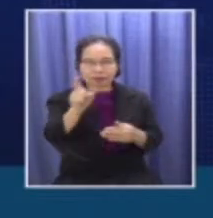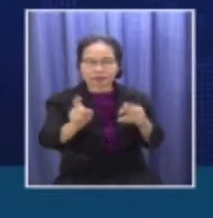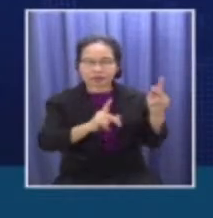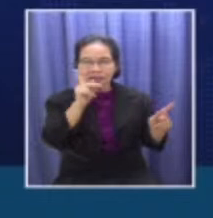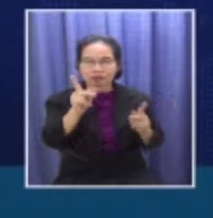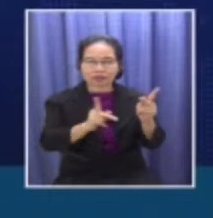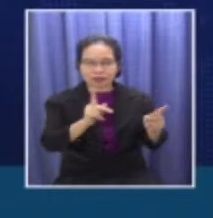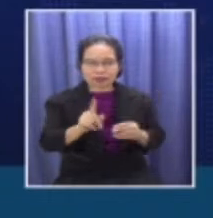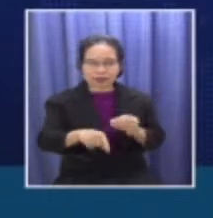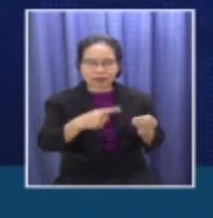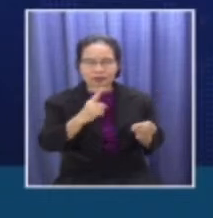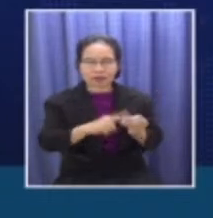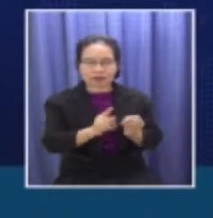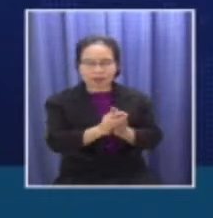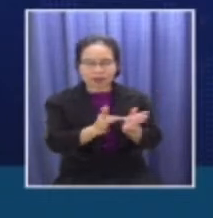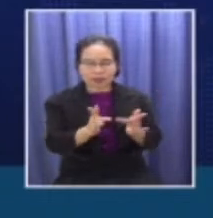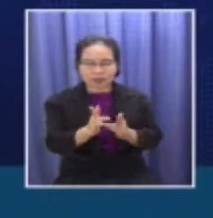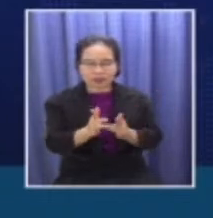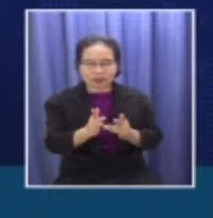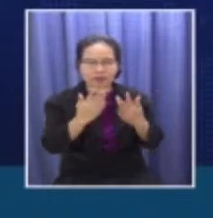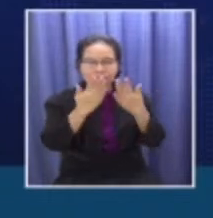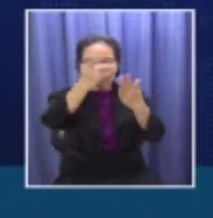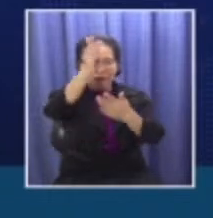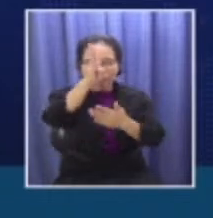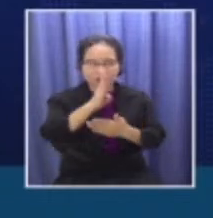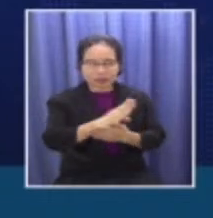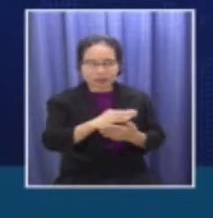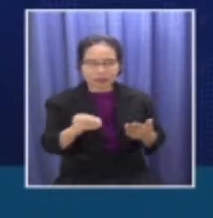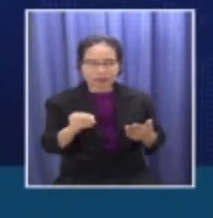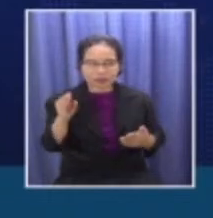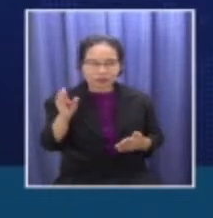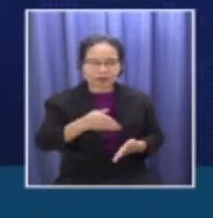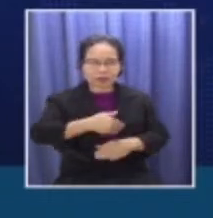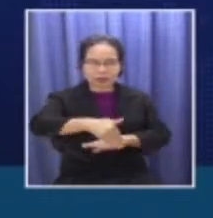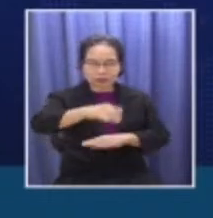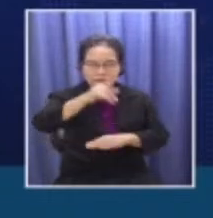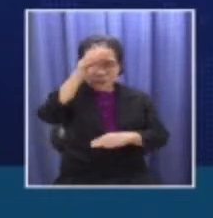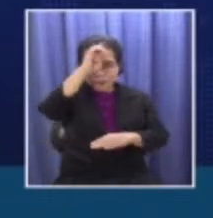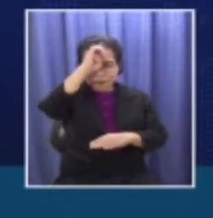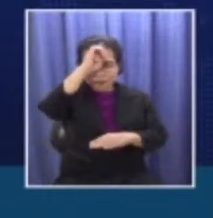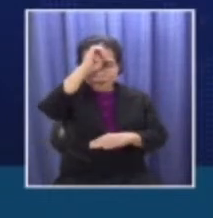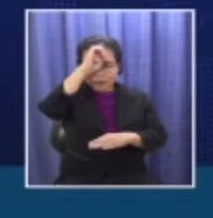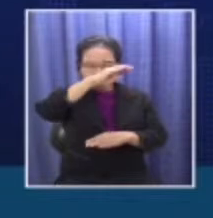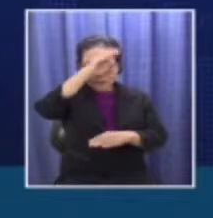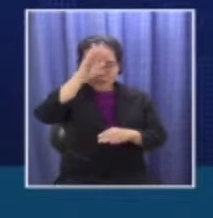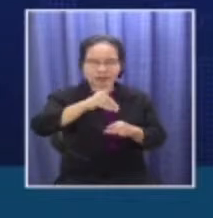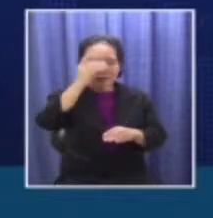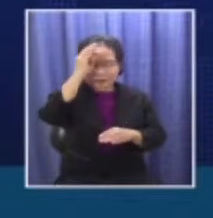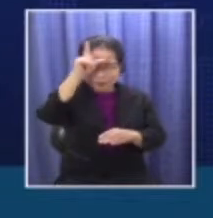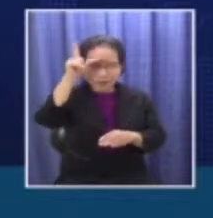Eli deɛ bɛbɔ ne ho mmɔden sɛ ɔbɛkyerɛkyerɛ Twerɛ Kronkron mu nimdeɛ nyinaa